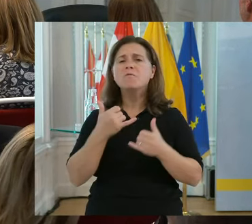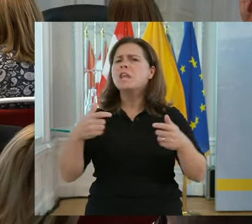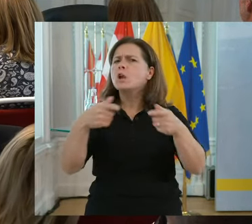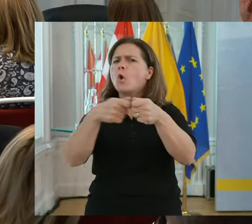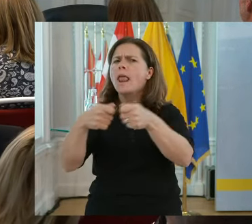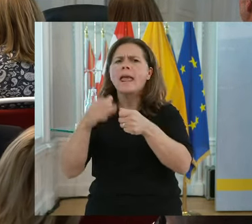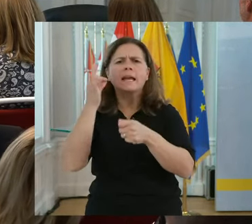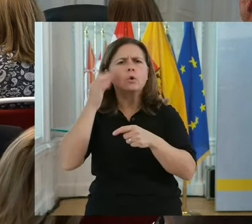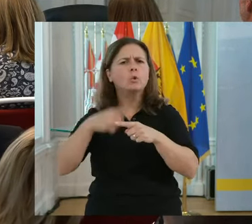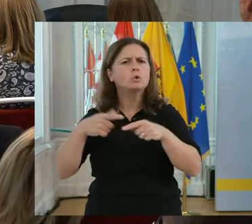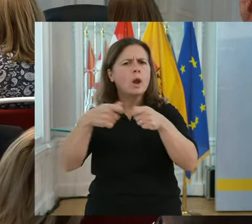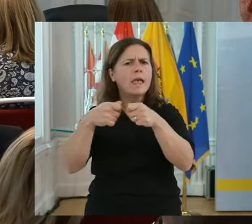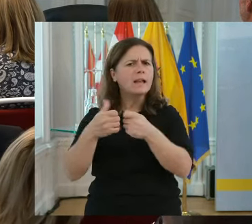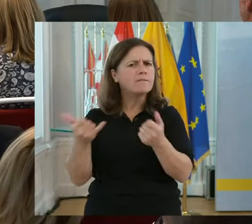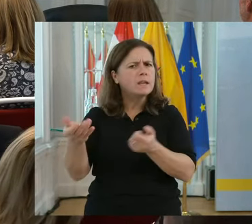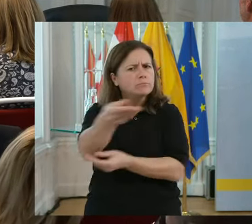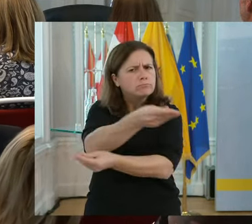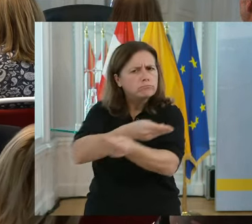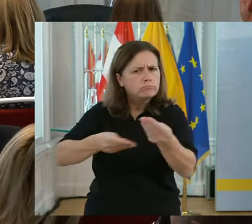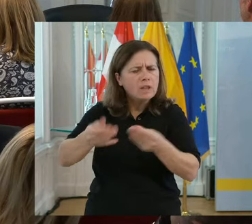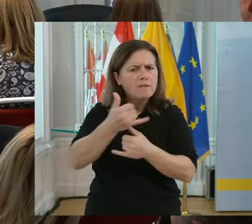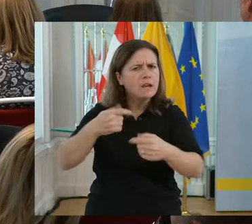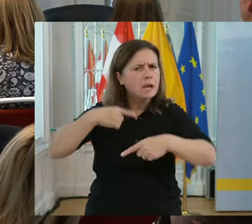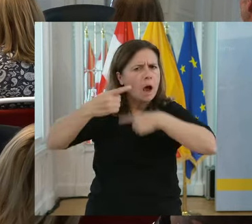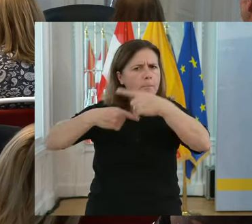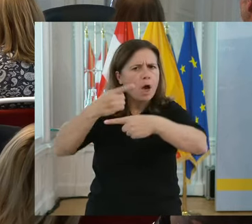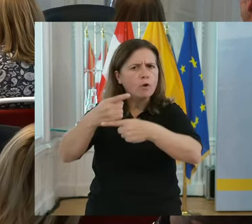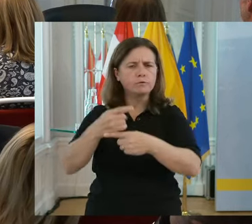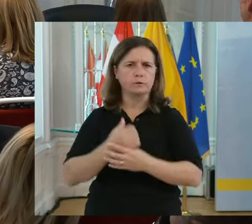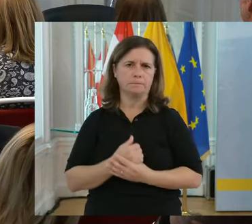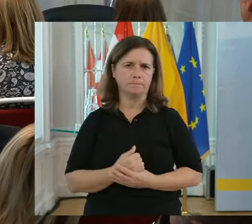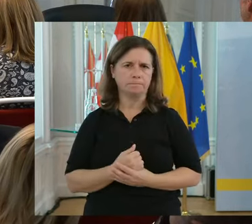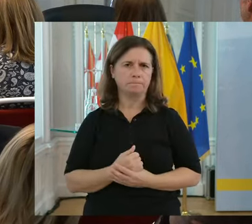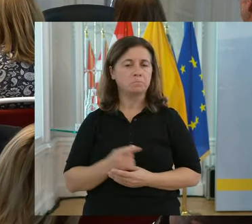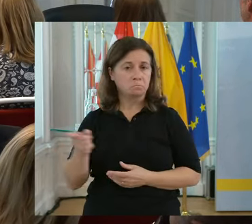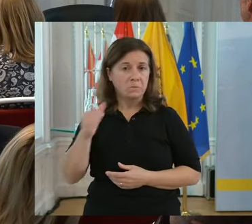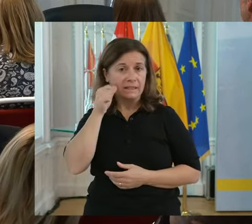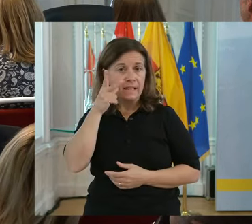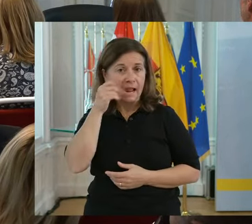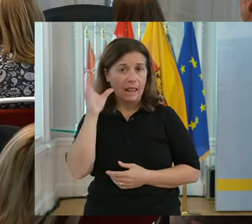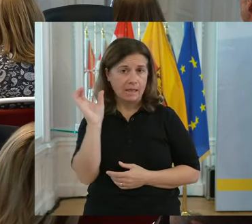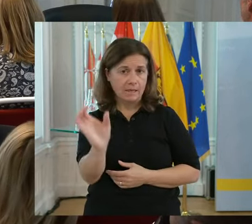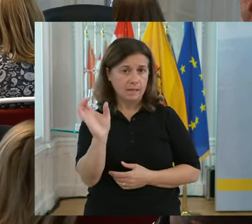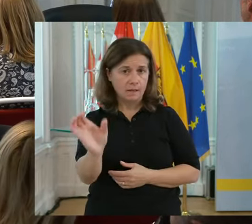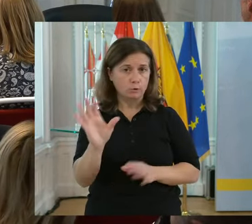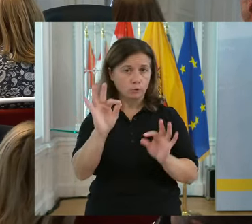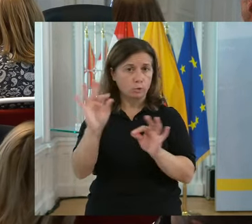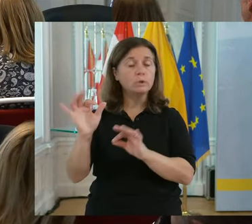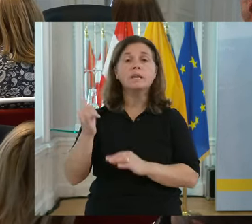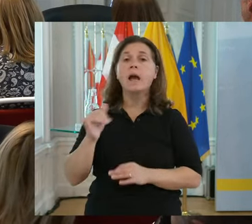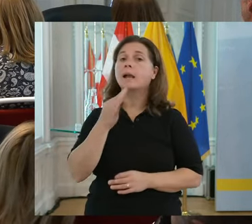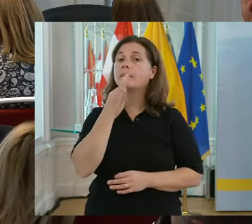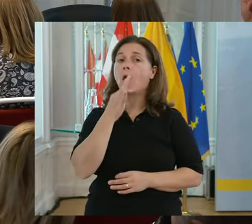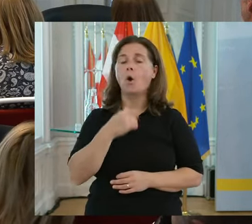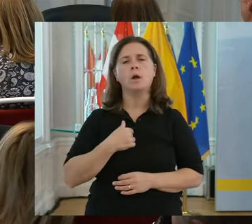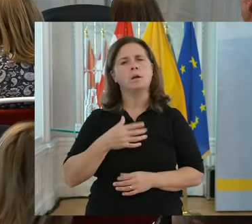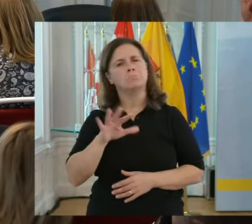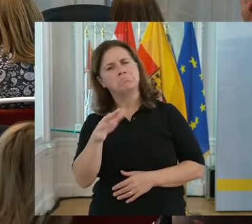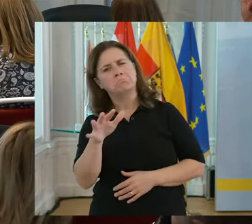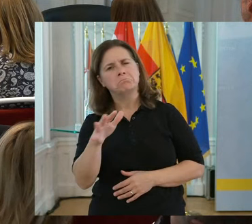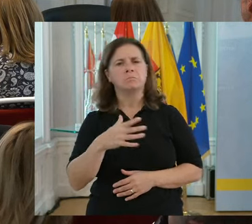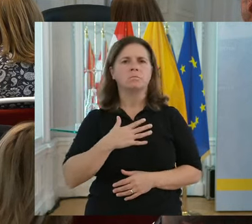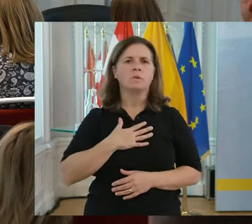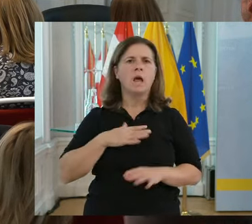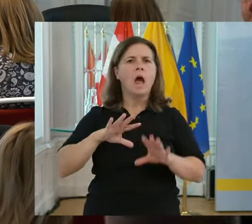Kolleginnen und Kollegen miteinander um? Wie läuft das bei Ihnen im Betrieb? Sie sind ja tagtäglich da im Einsatz. Genau. Ich schätze, bei uns